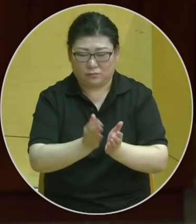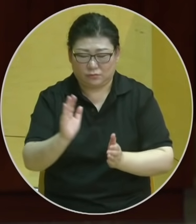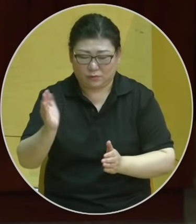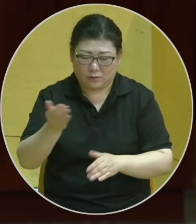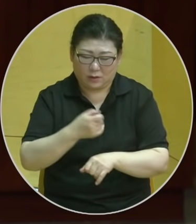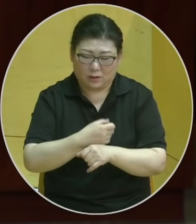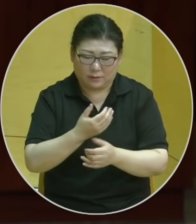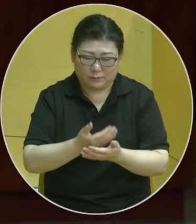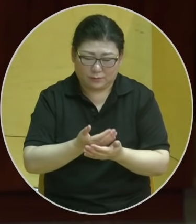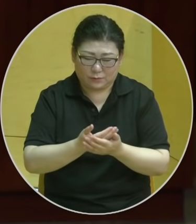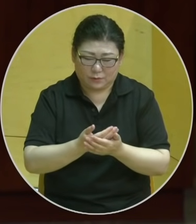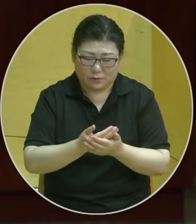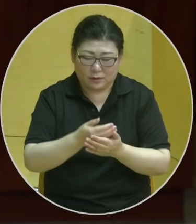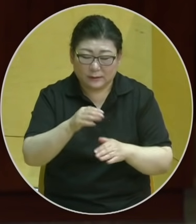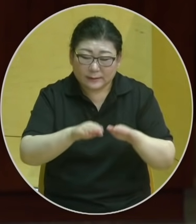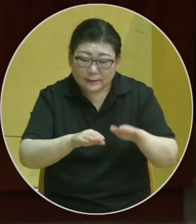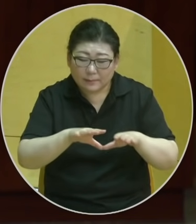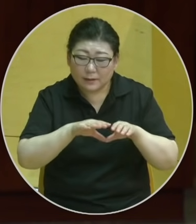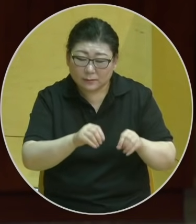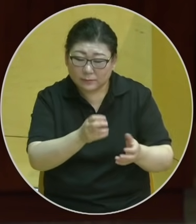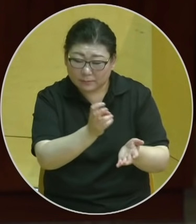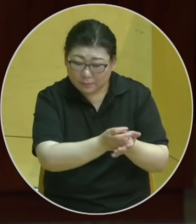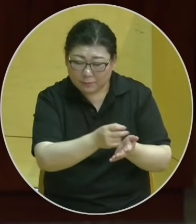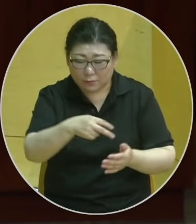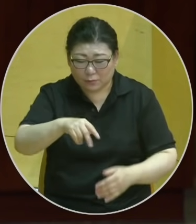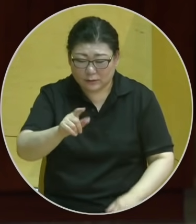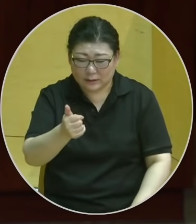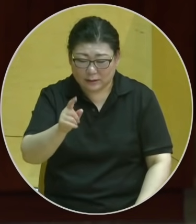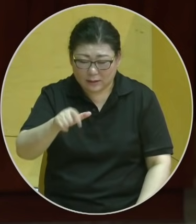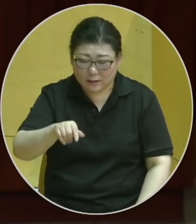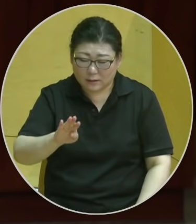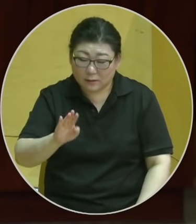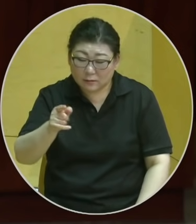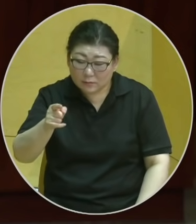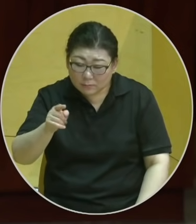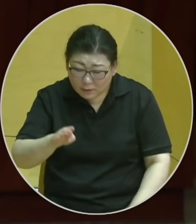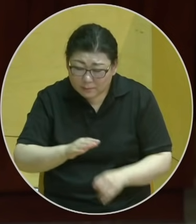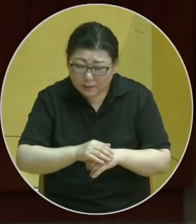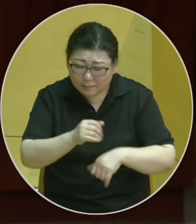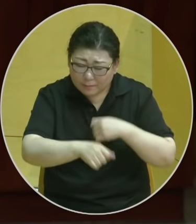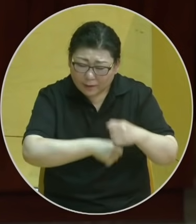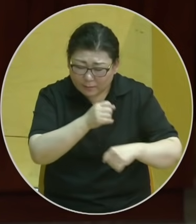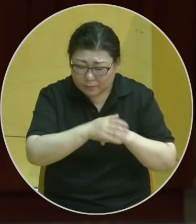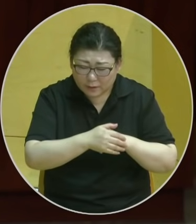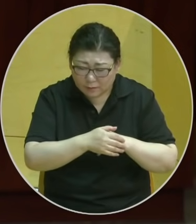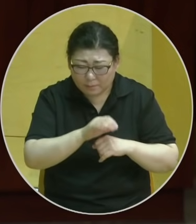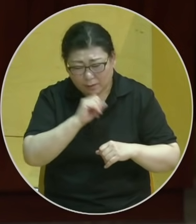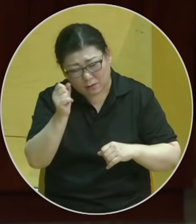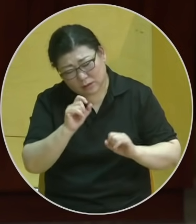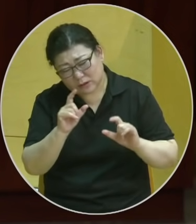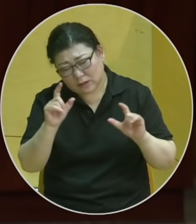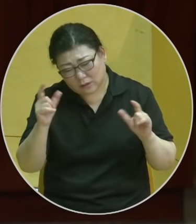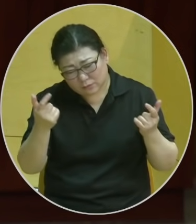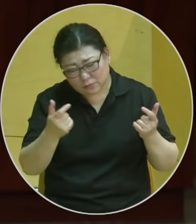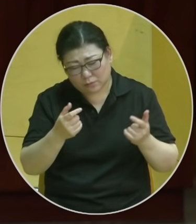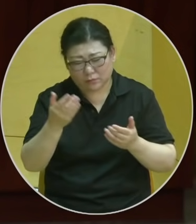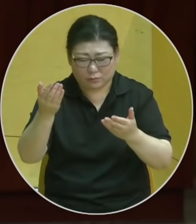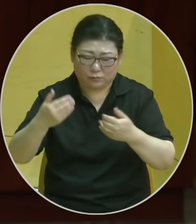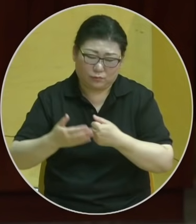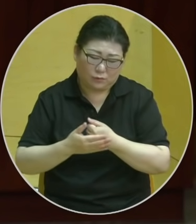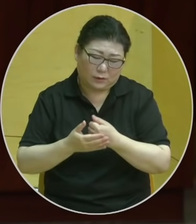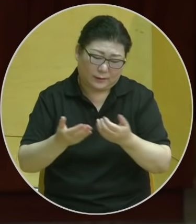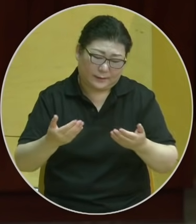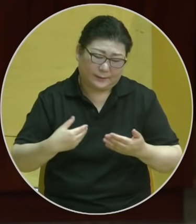차별금지법과 사학법과 같은 잘못된 법들이 일방적으로 제정되고 시행되지 않게 하여 주시고 우리의 아름다운 신앙의